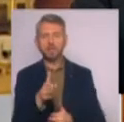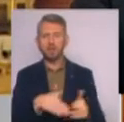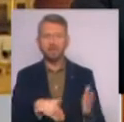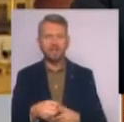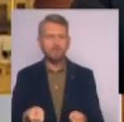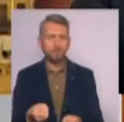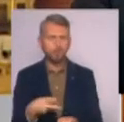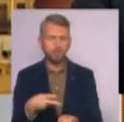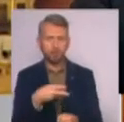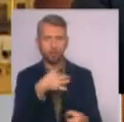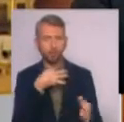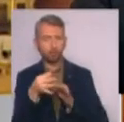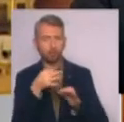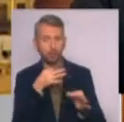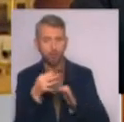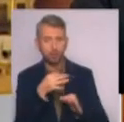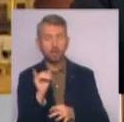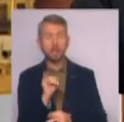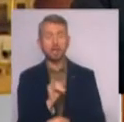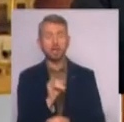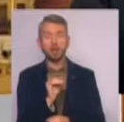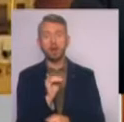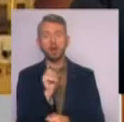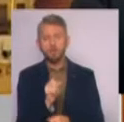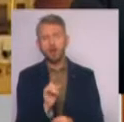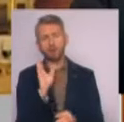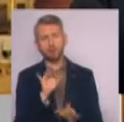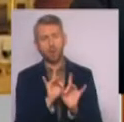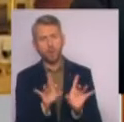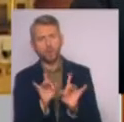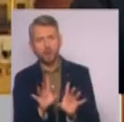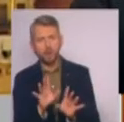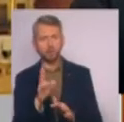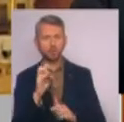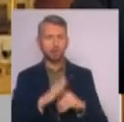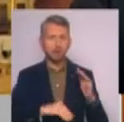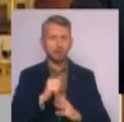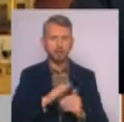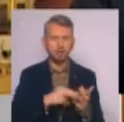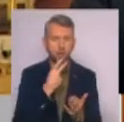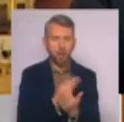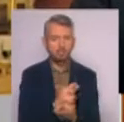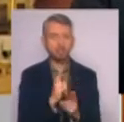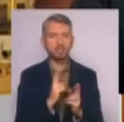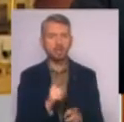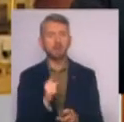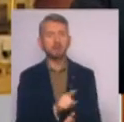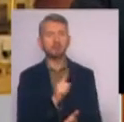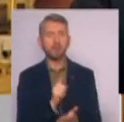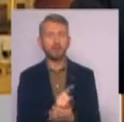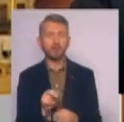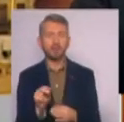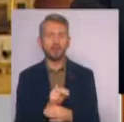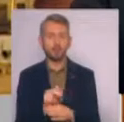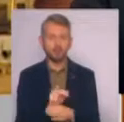кваліфіковану консультацію, і вони вам і розкажуть, і на практиці покажуть, як ви повинні